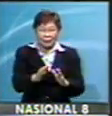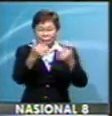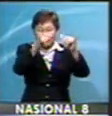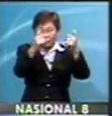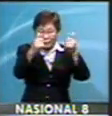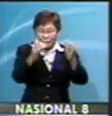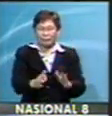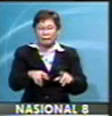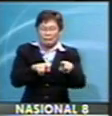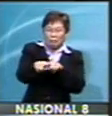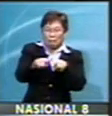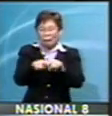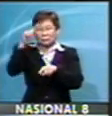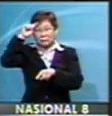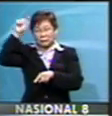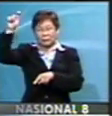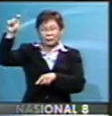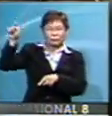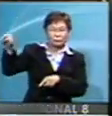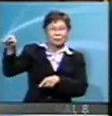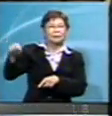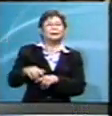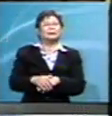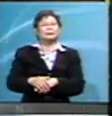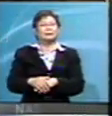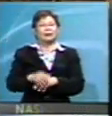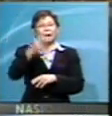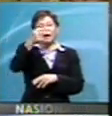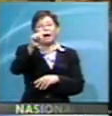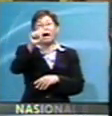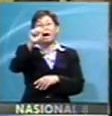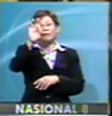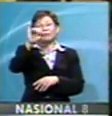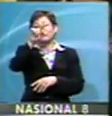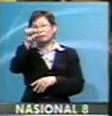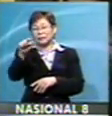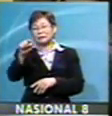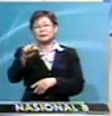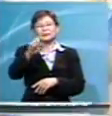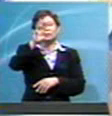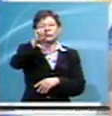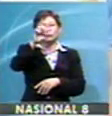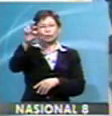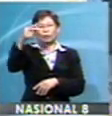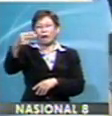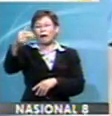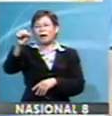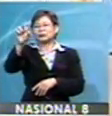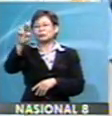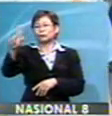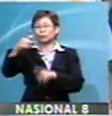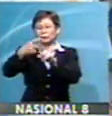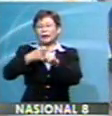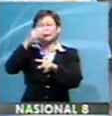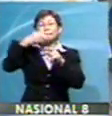adalah bekas penyerang Terengganu Mohamad Nor Farhan Mohamad Nor Hafiz Zamani Misbah Mohamad Nor hazrul Mustafa dari